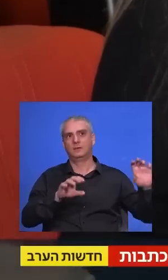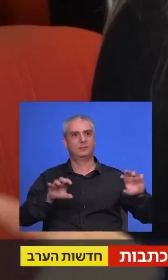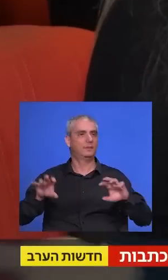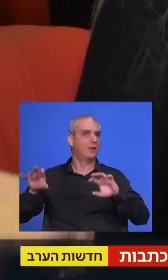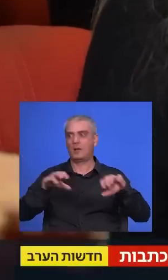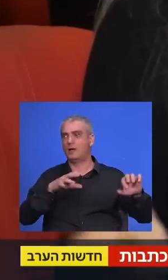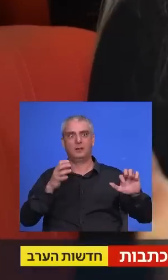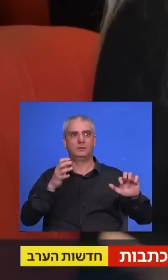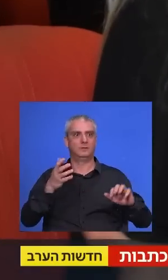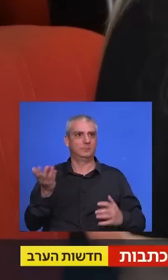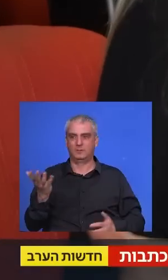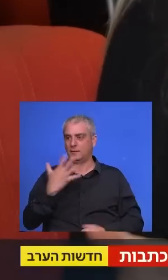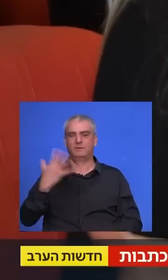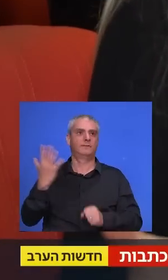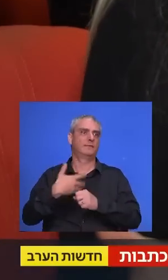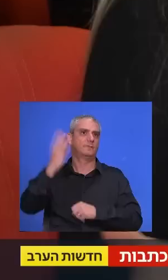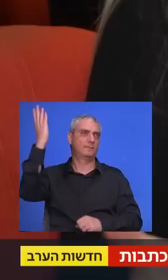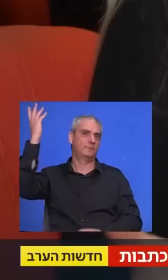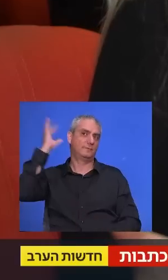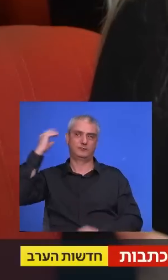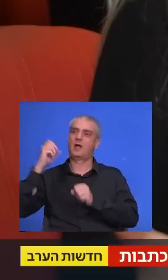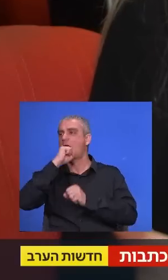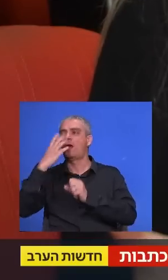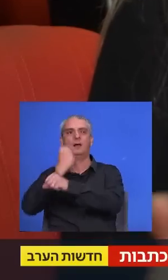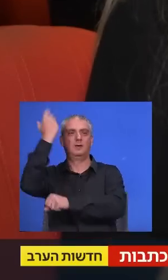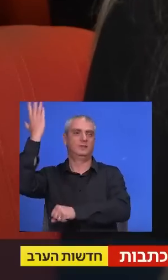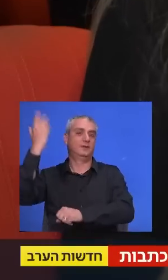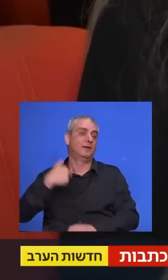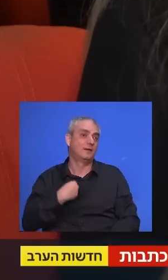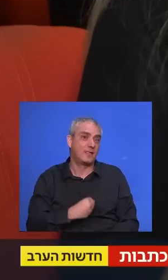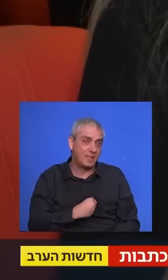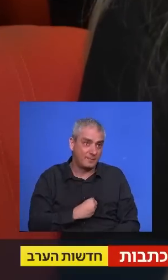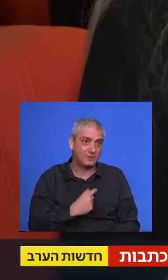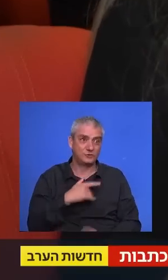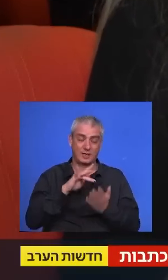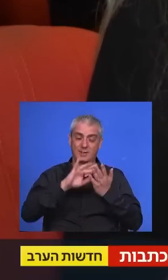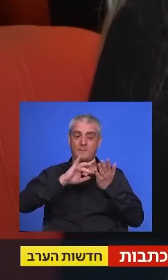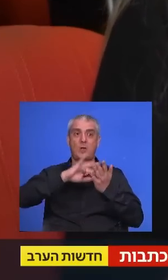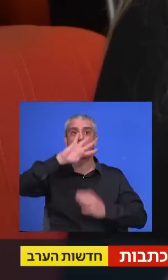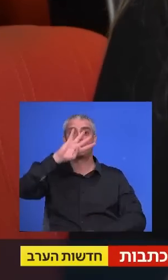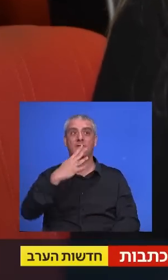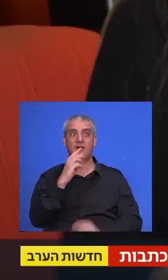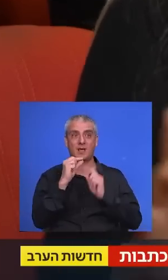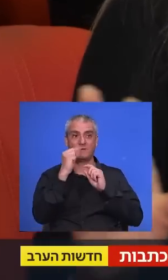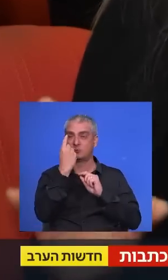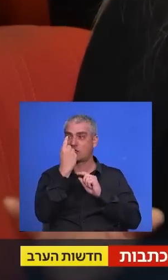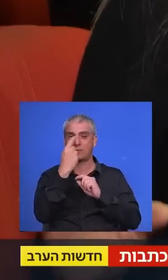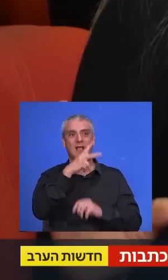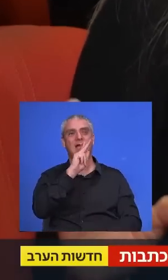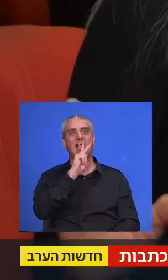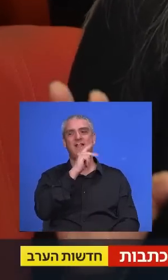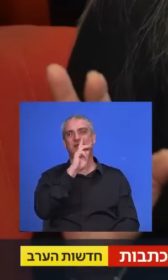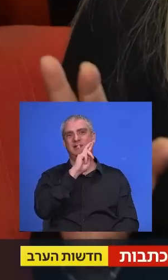טי-לה-לה-לה, ולקחה. הנחמה שלי הייתה שהגעתי מקום רביעי בהפרש של נקודה מקליף ריצ'רד.